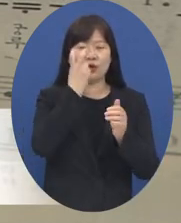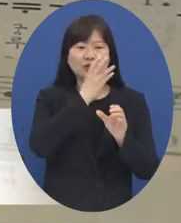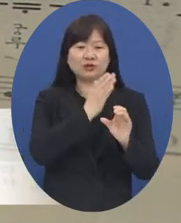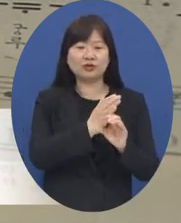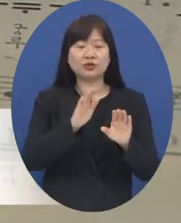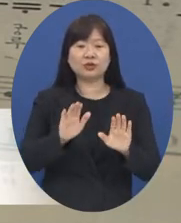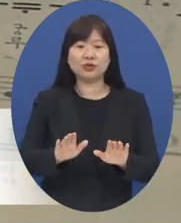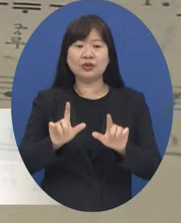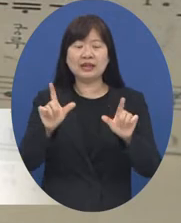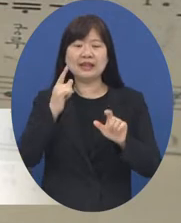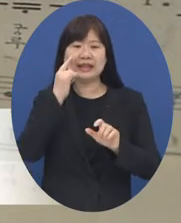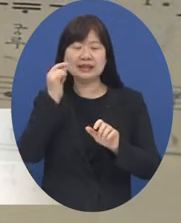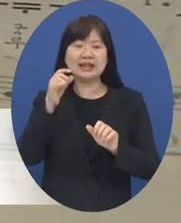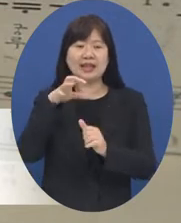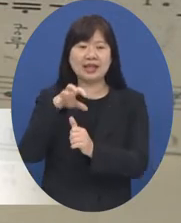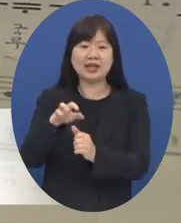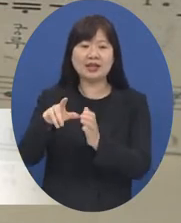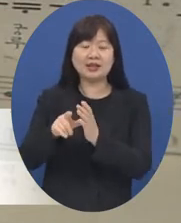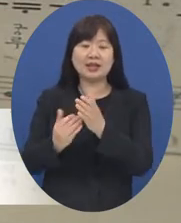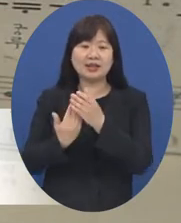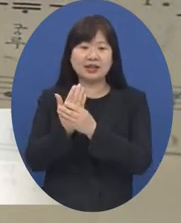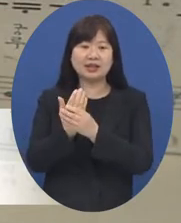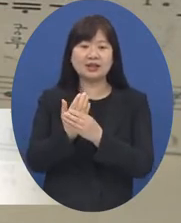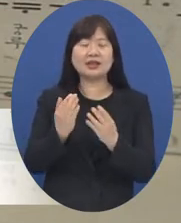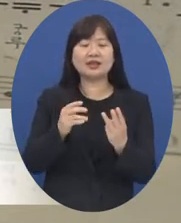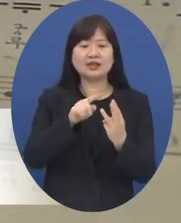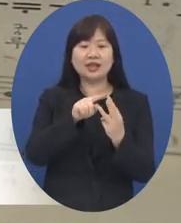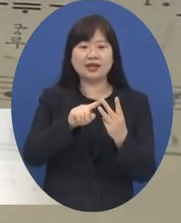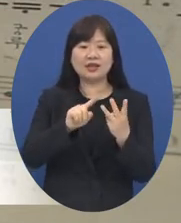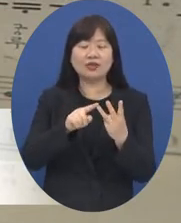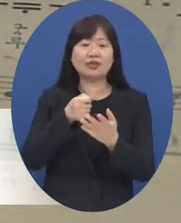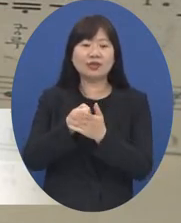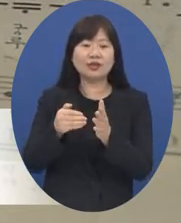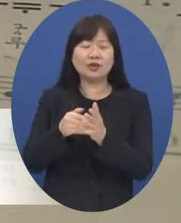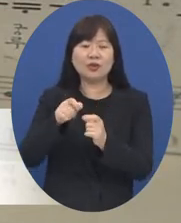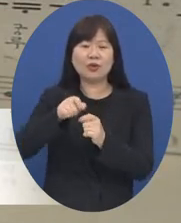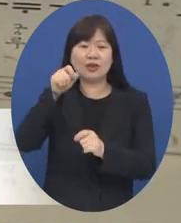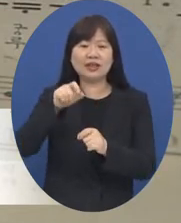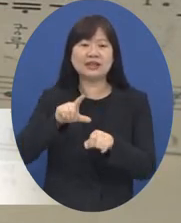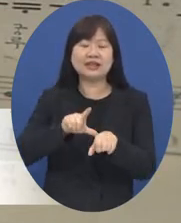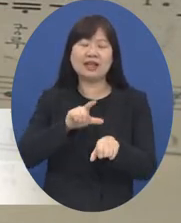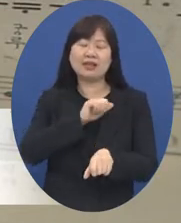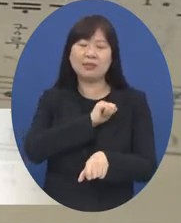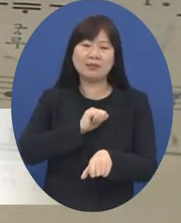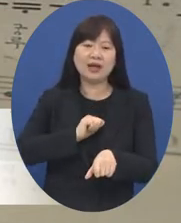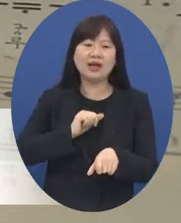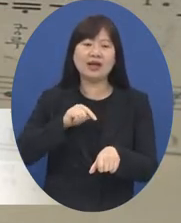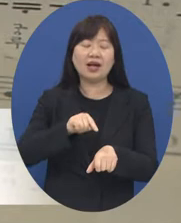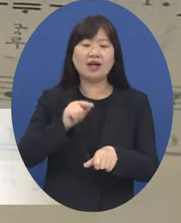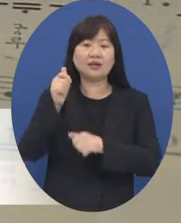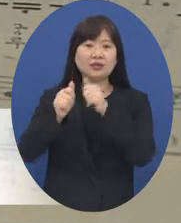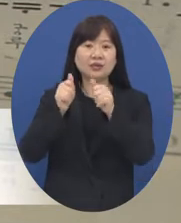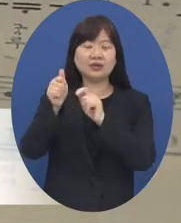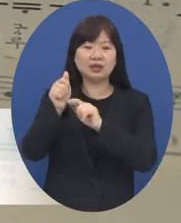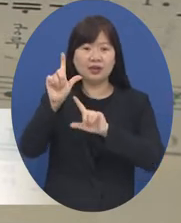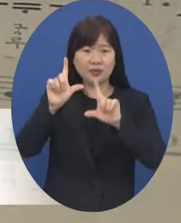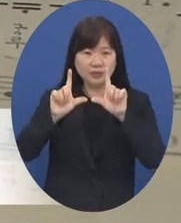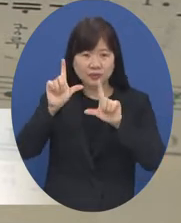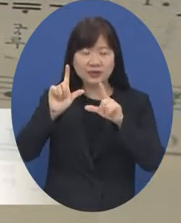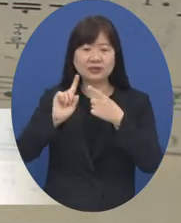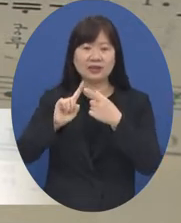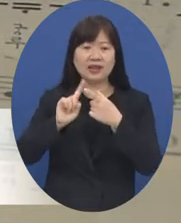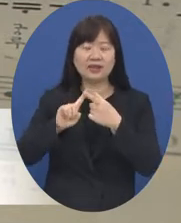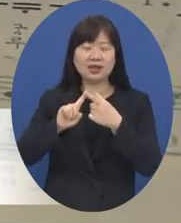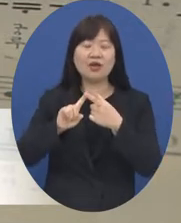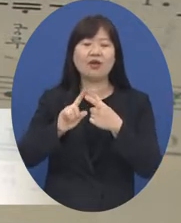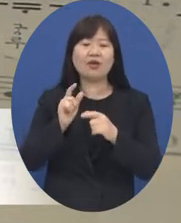올해는 일제강점기에 생성된 유산 3건을 선정했는데요. 오랜 세월을 버텨낸 선조들의 흔적 중 근화창가집과 소금창고를